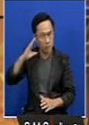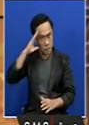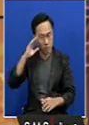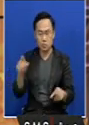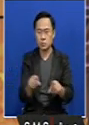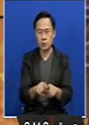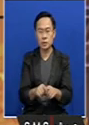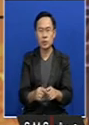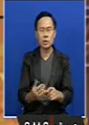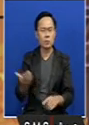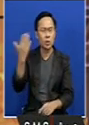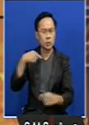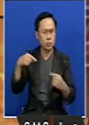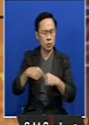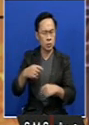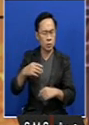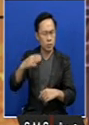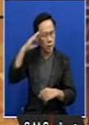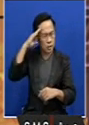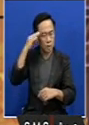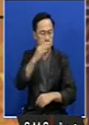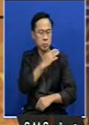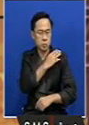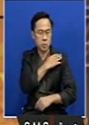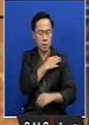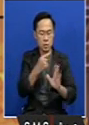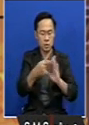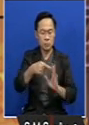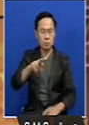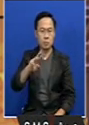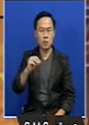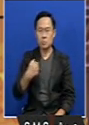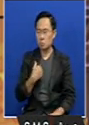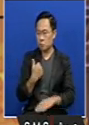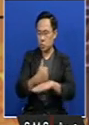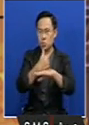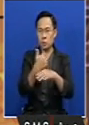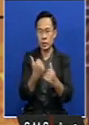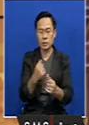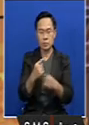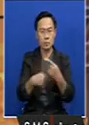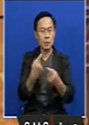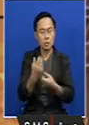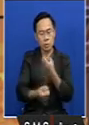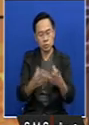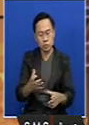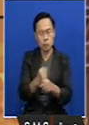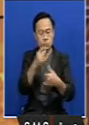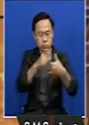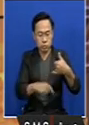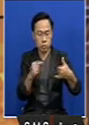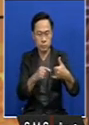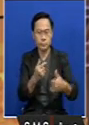ครับโดดเด่นมากในยุคของพลเอกเปรมตินสูลานนท์และก็มีบทบาทมากในวันนี้ด้วยไปติดตามเรื่องของของอาจารย์มีชัย